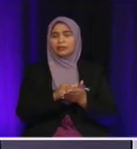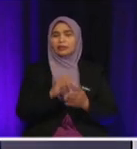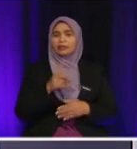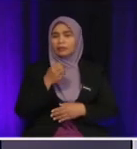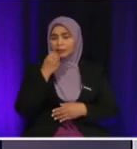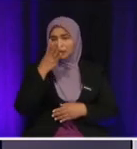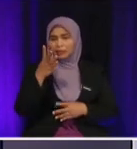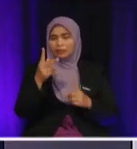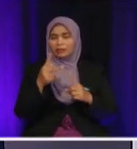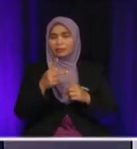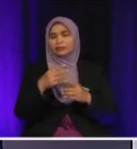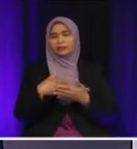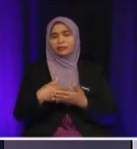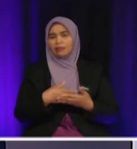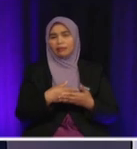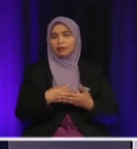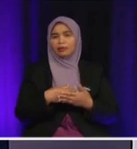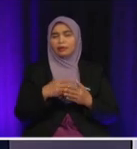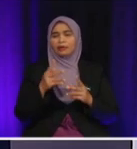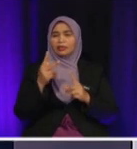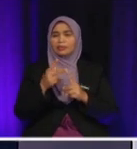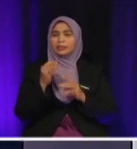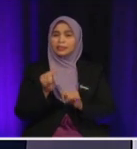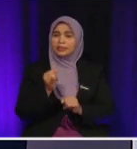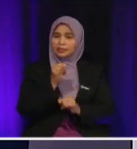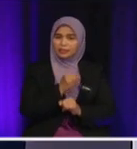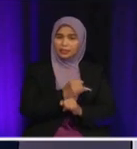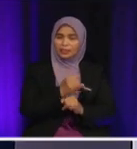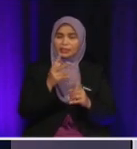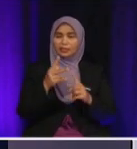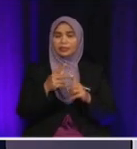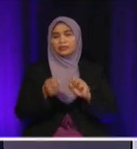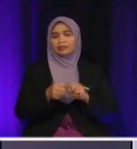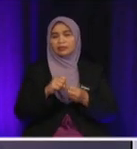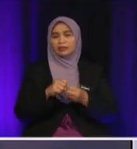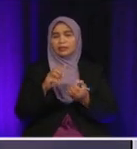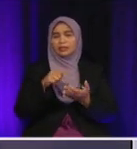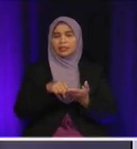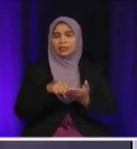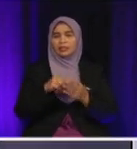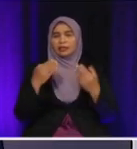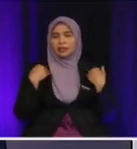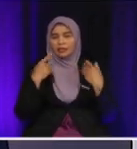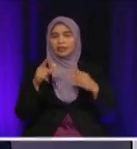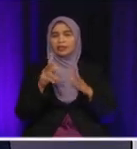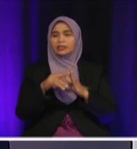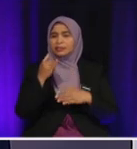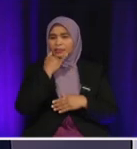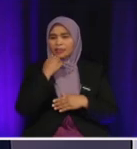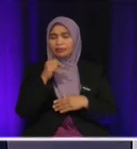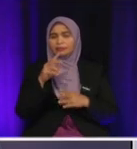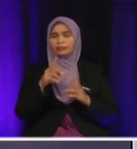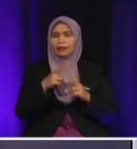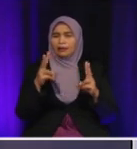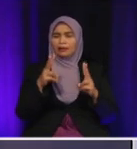kita, dekat sahabat kita, jiran kita bahawa ini kesalahan yang serius. Ha, ya? Islam memberikan penekanan, ya. Yang